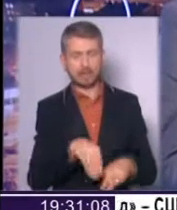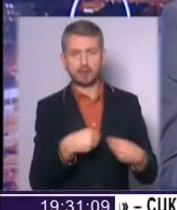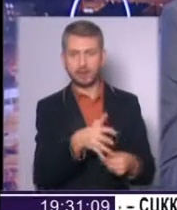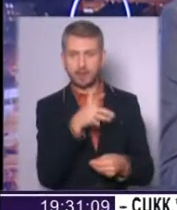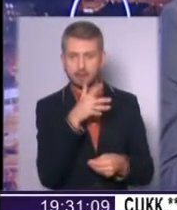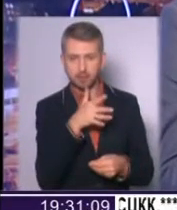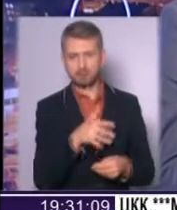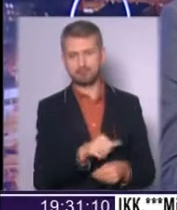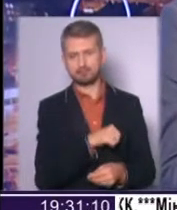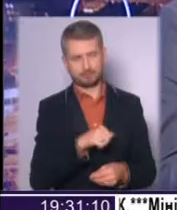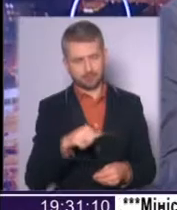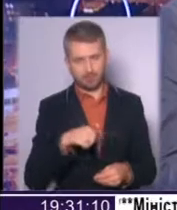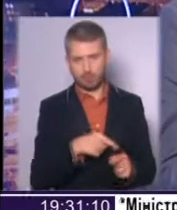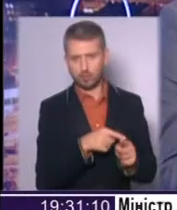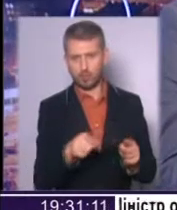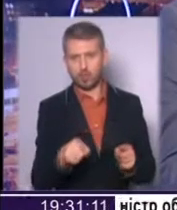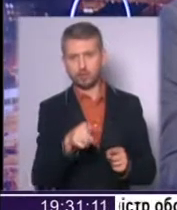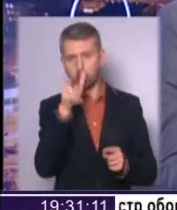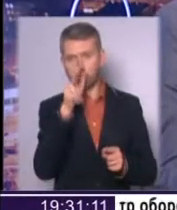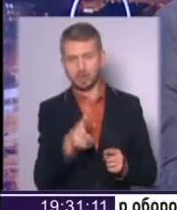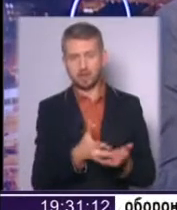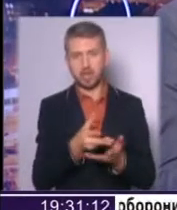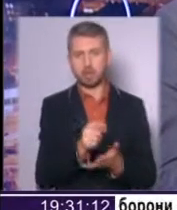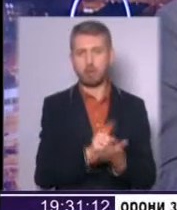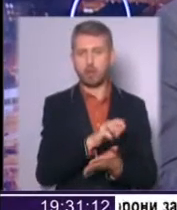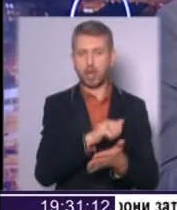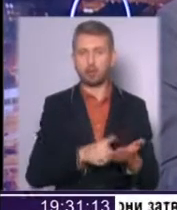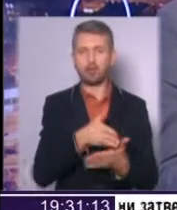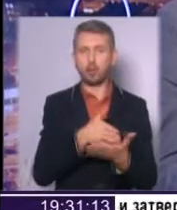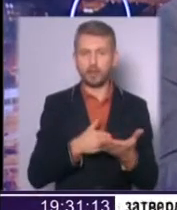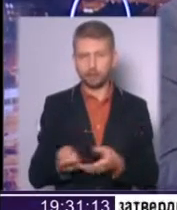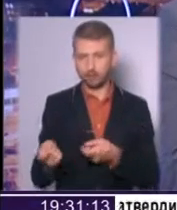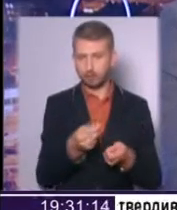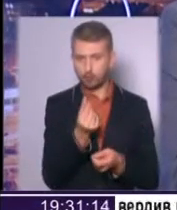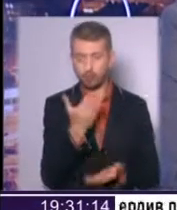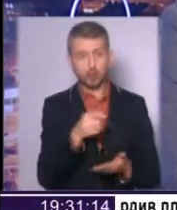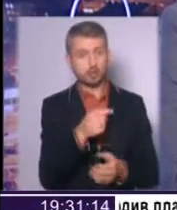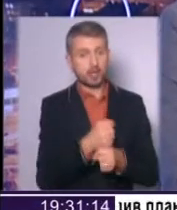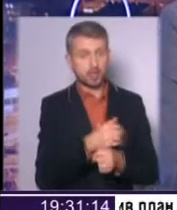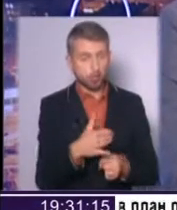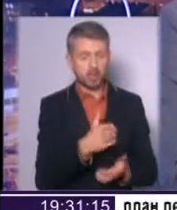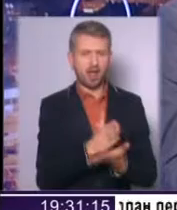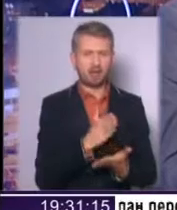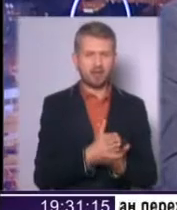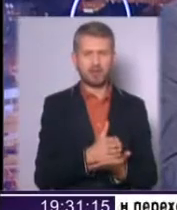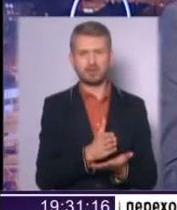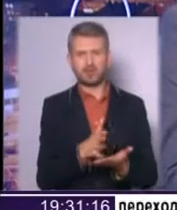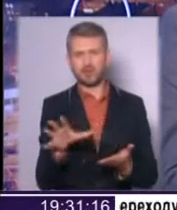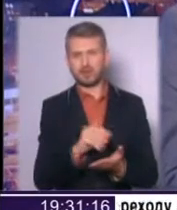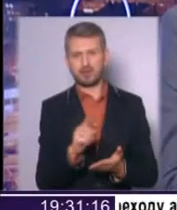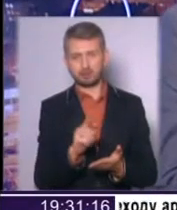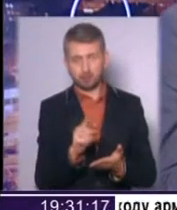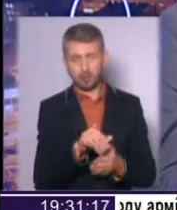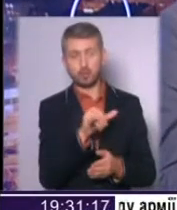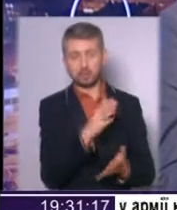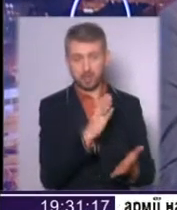прошу, законопроект, який пропонує механізм, з розірванням угод питань немає, повернення тих коштів,